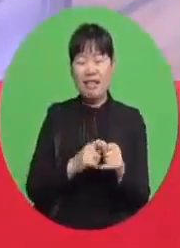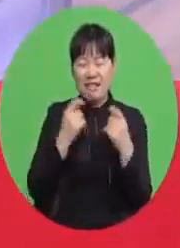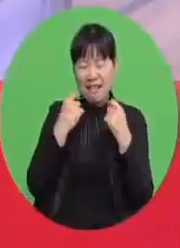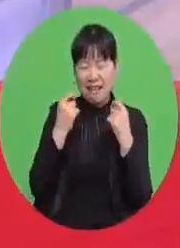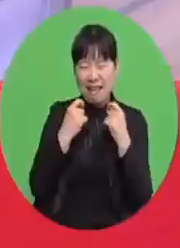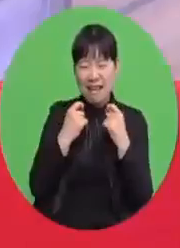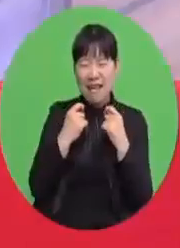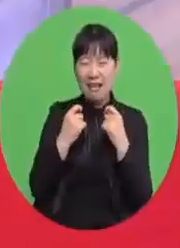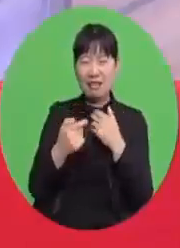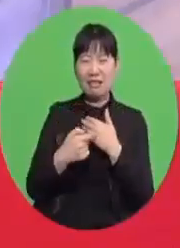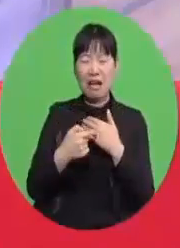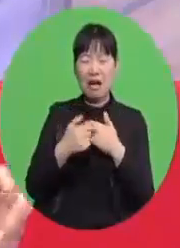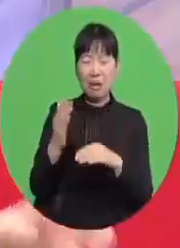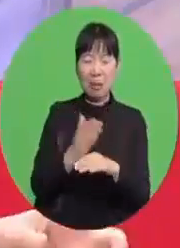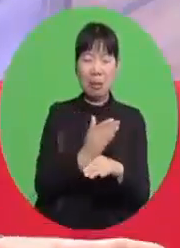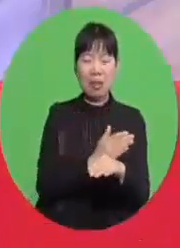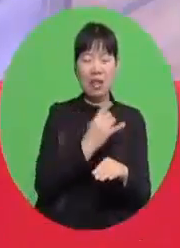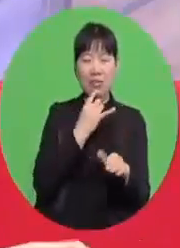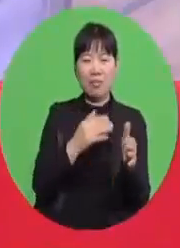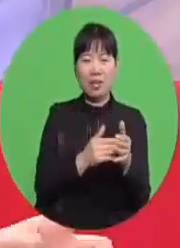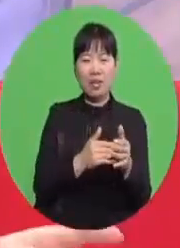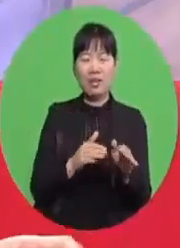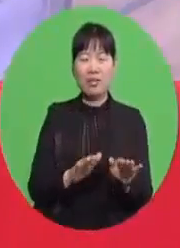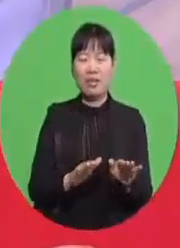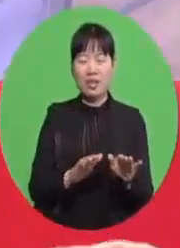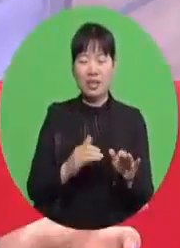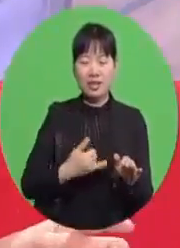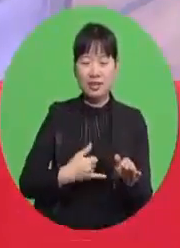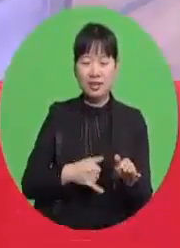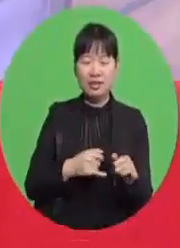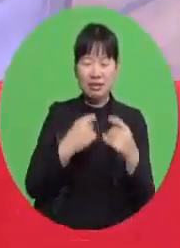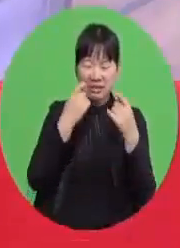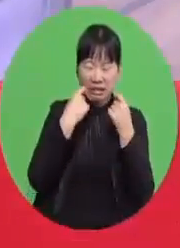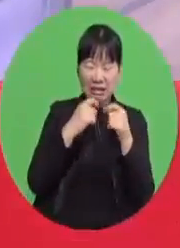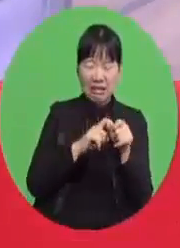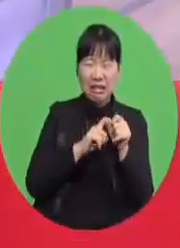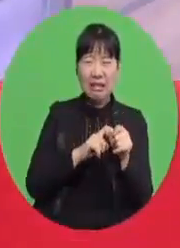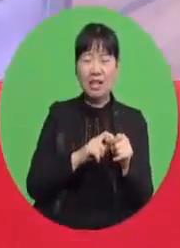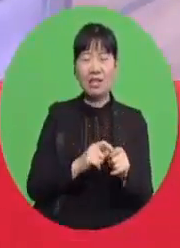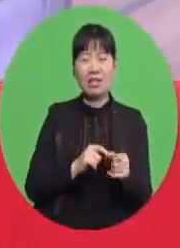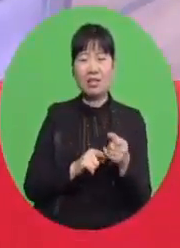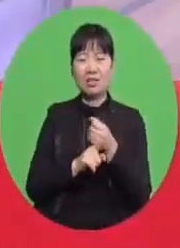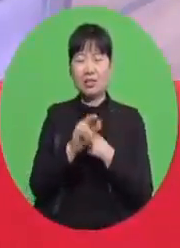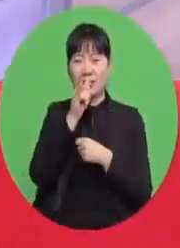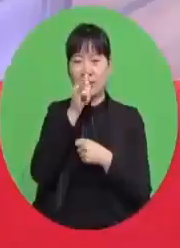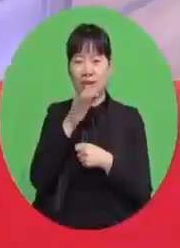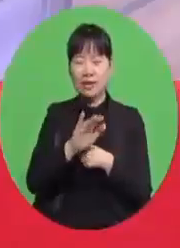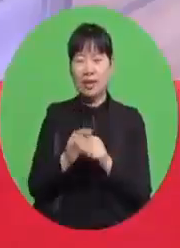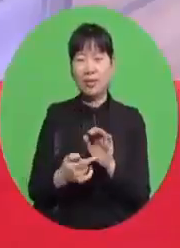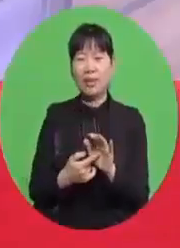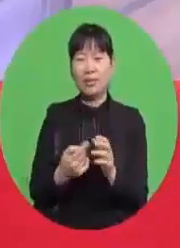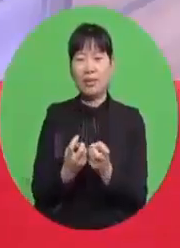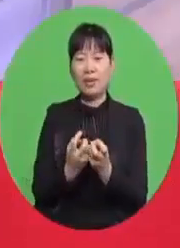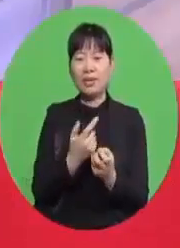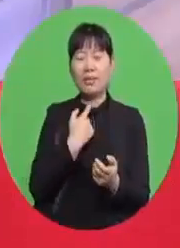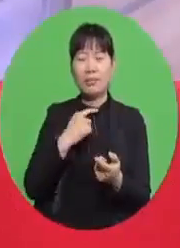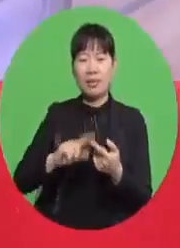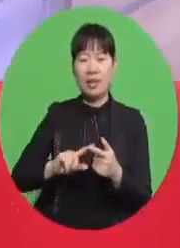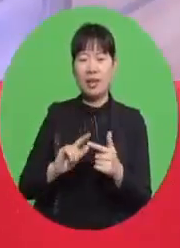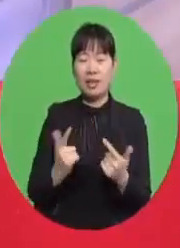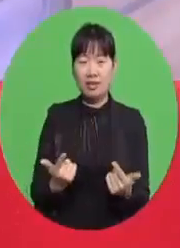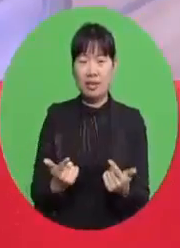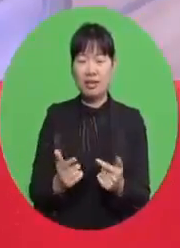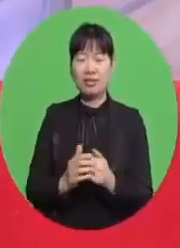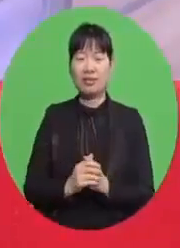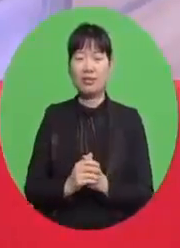거품이거든요. 그럼 그거에 나름 애가 징징거리는 이유가, 타당한 이유가 있을 수도 그렇죠, 있는데 그렇죠. 일단은 그 표현 방식이 너무 마음에 안 드는